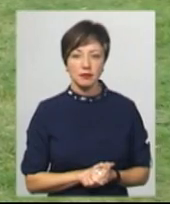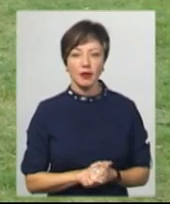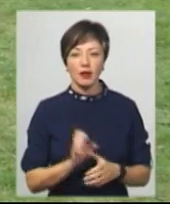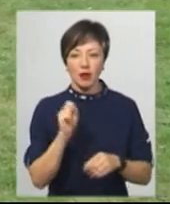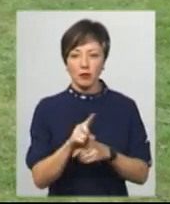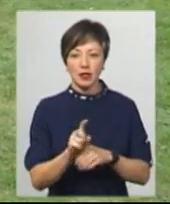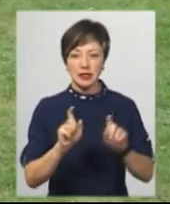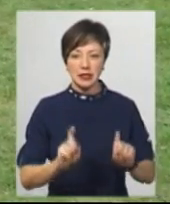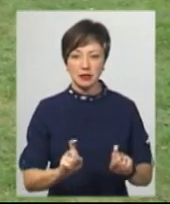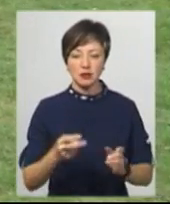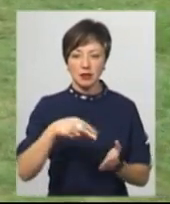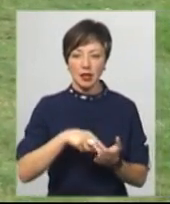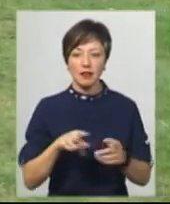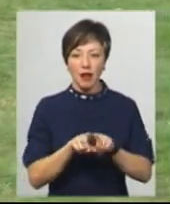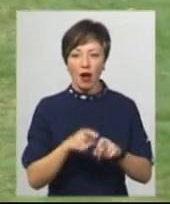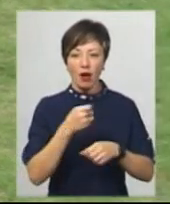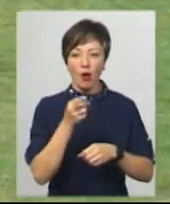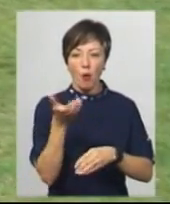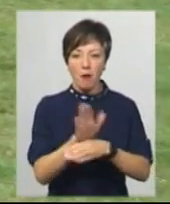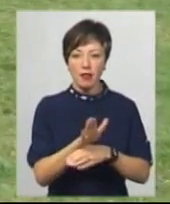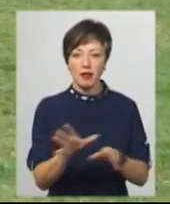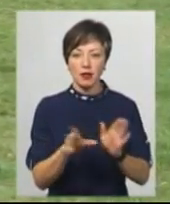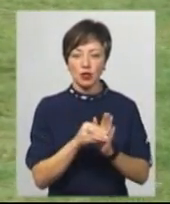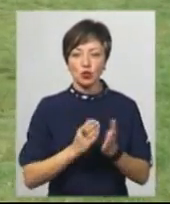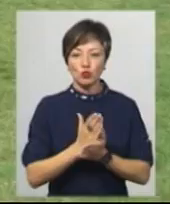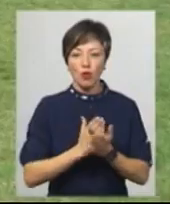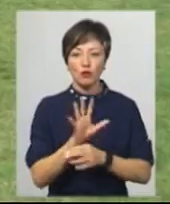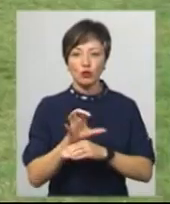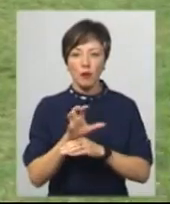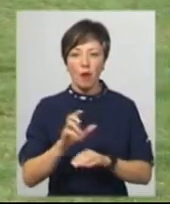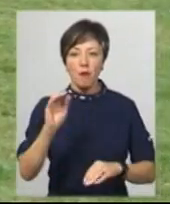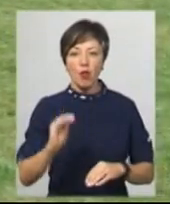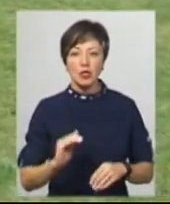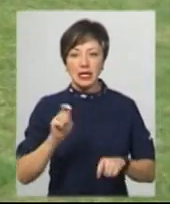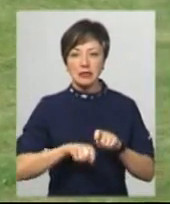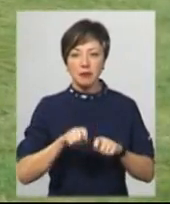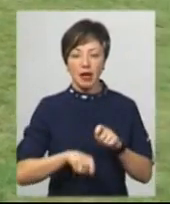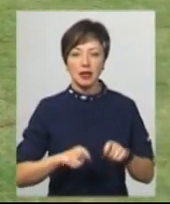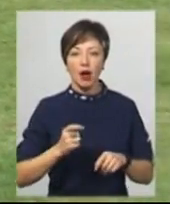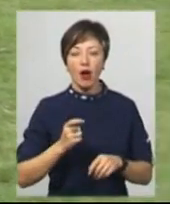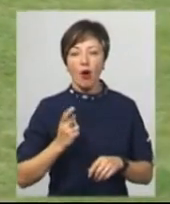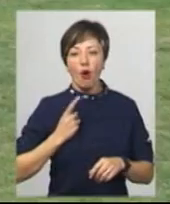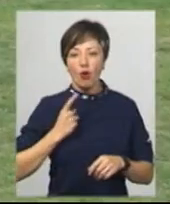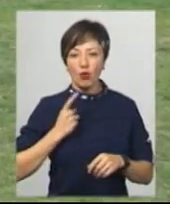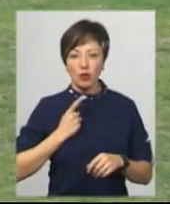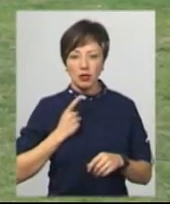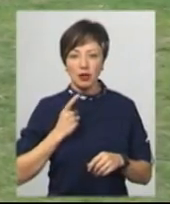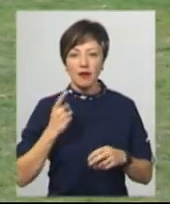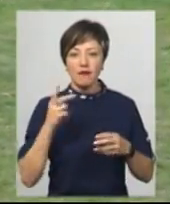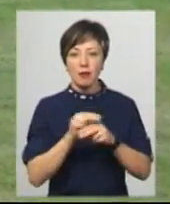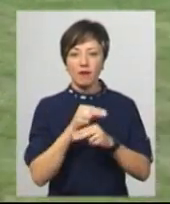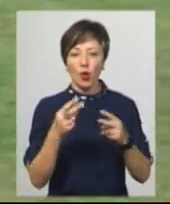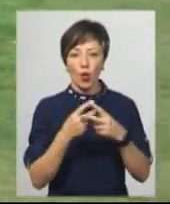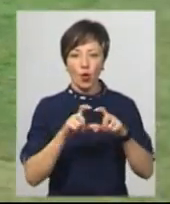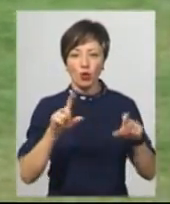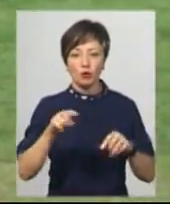Так від працьовує команди із своєю службовою собакою Багірою молодший інспектор кінологічного відділу охорони Одеської виправної колонії номер